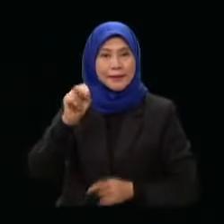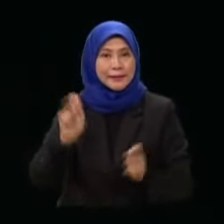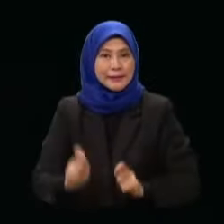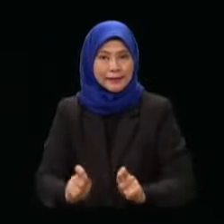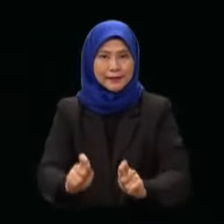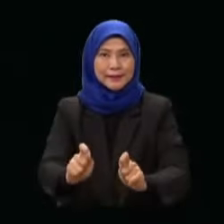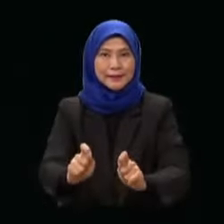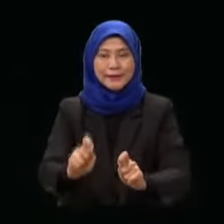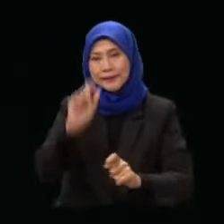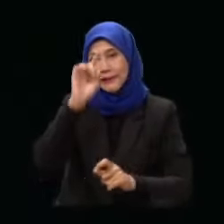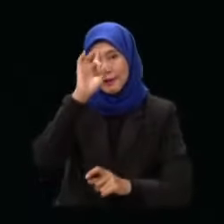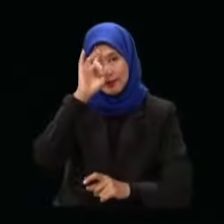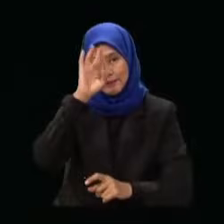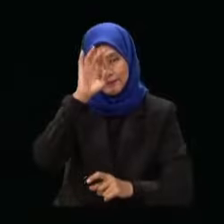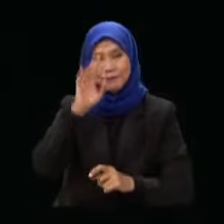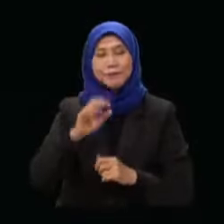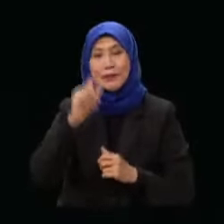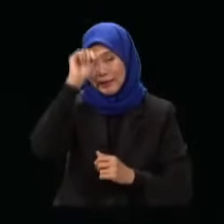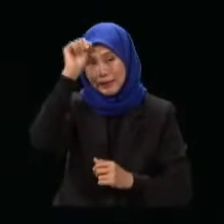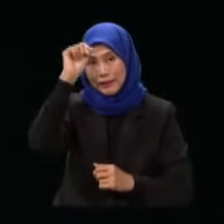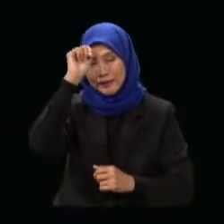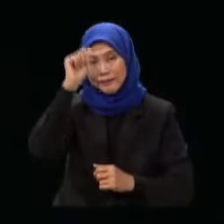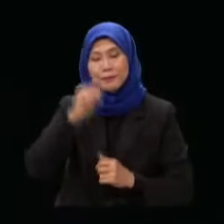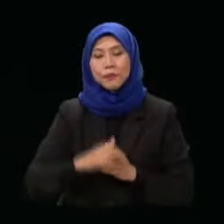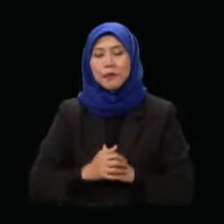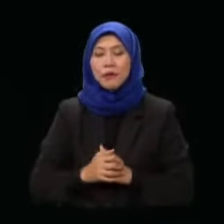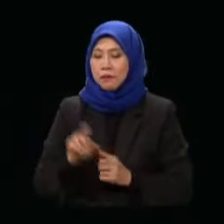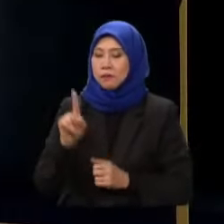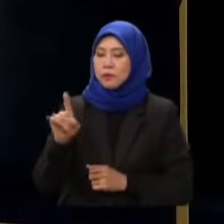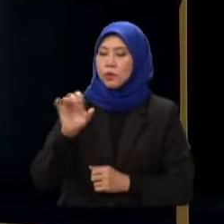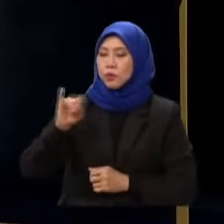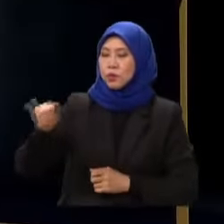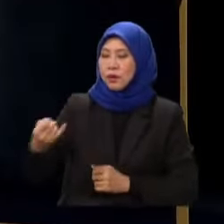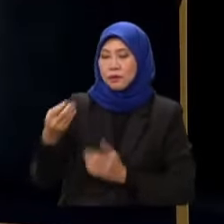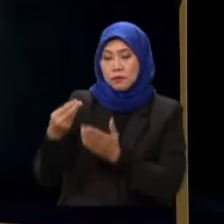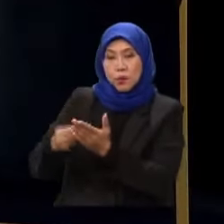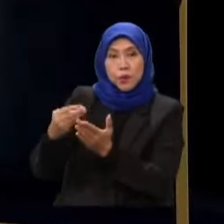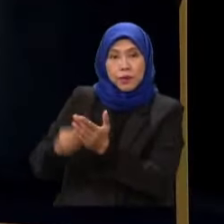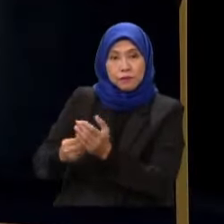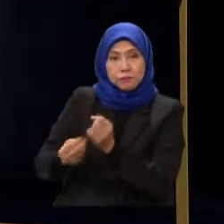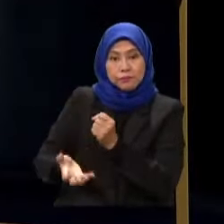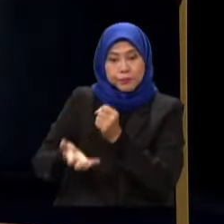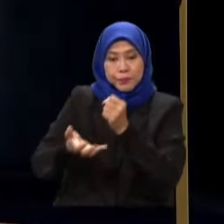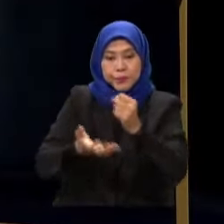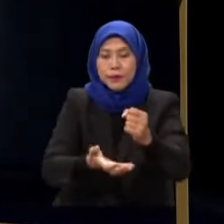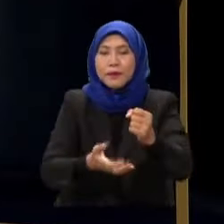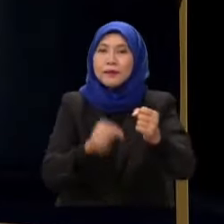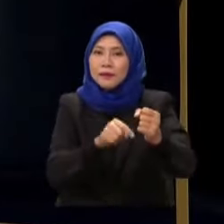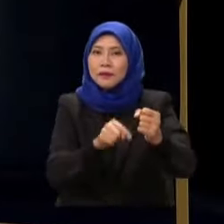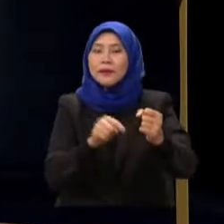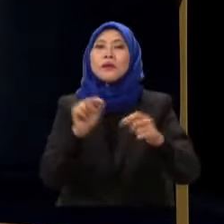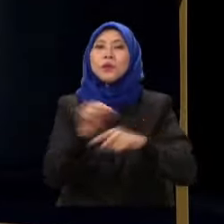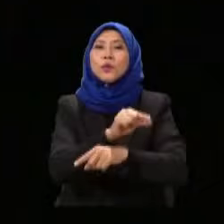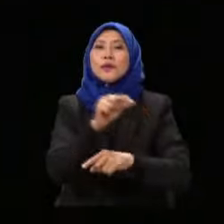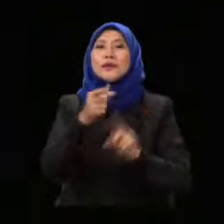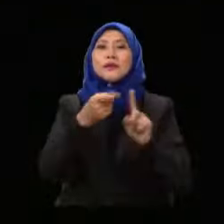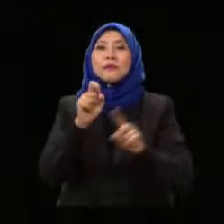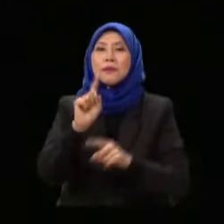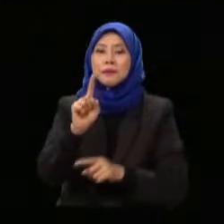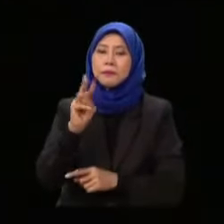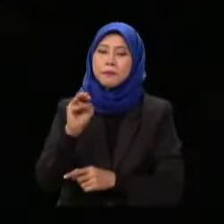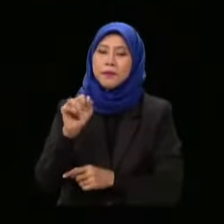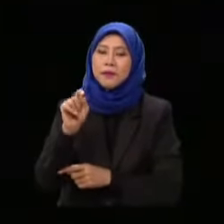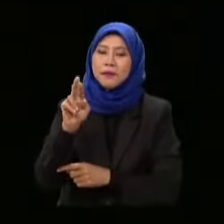absenin dia blueprint ada 0 100000000 pada waktu itu akan digunakan oleh fitrah sosial